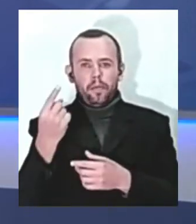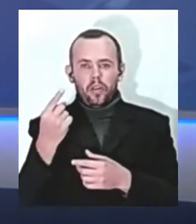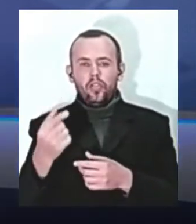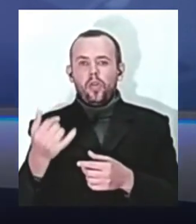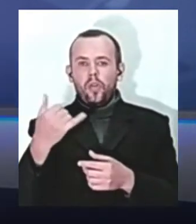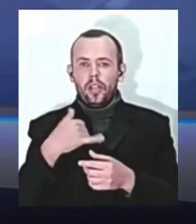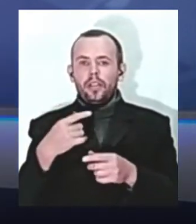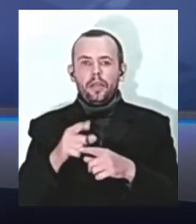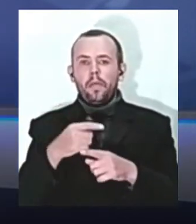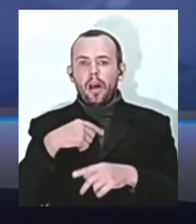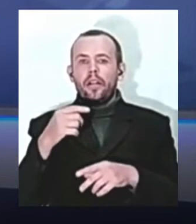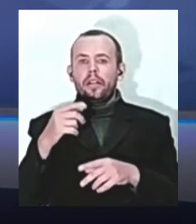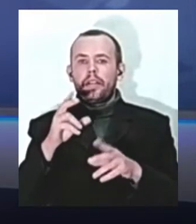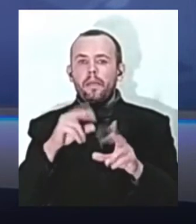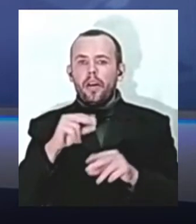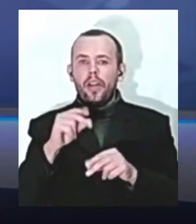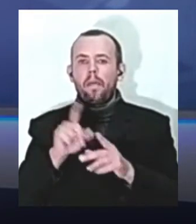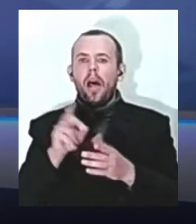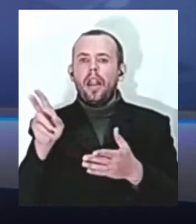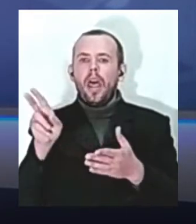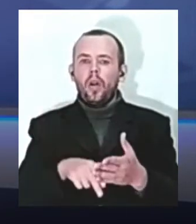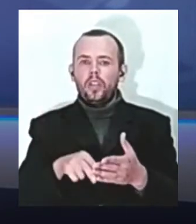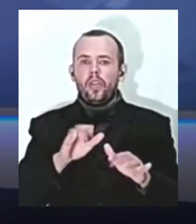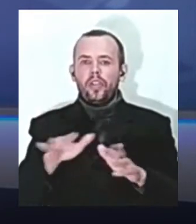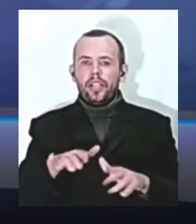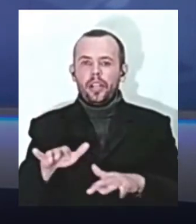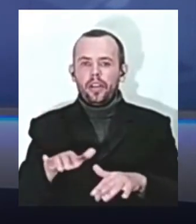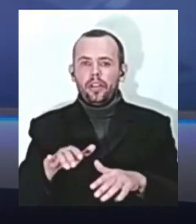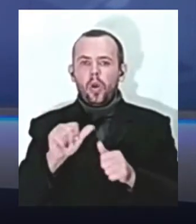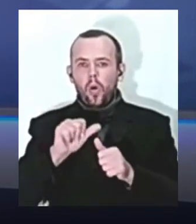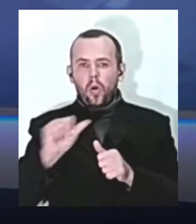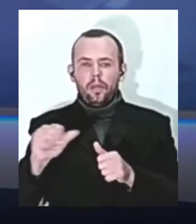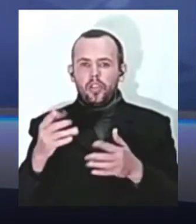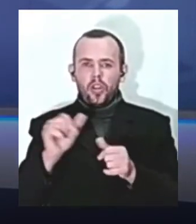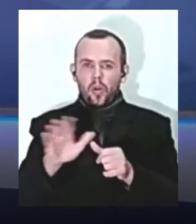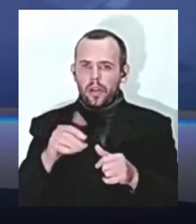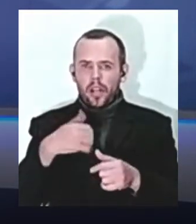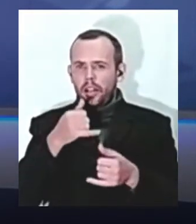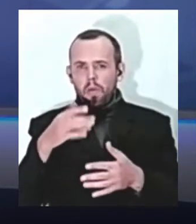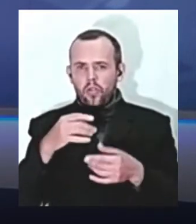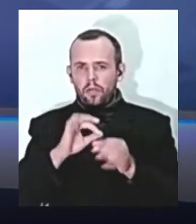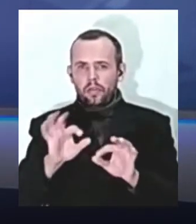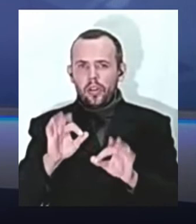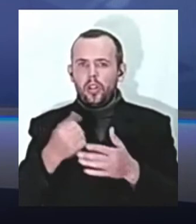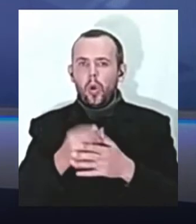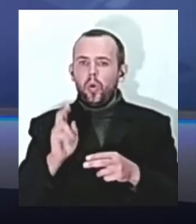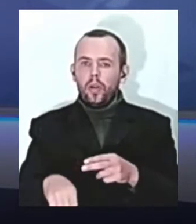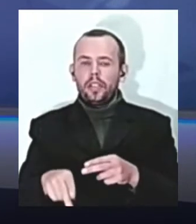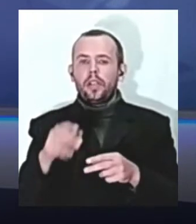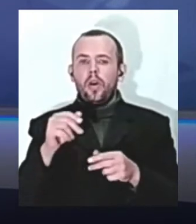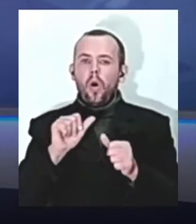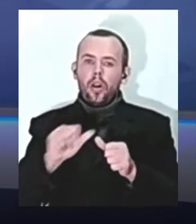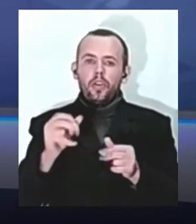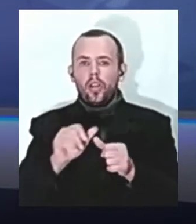намагання легалізувати діяльність окремих чи не окремих, я не можу прокоментувати до кінця, окремих чи не окремих